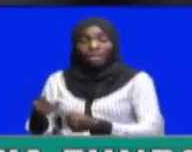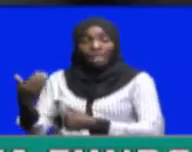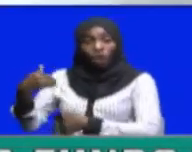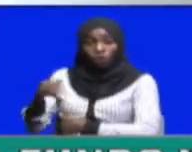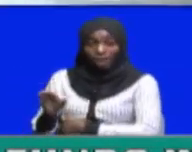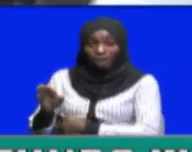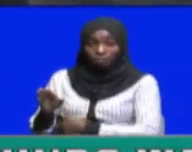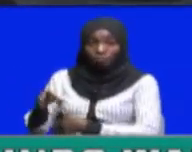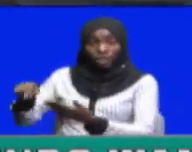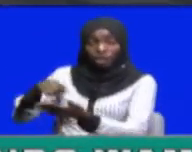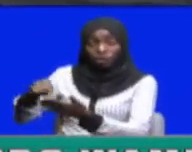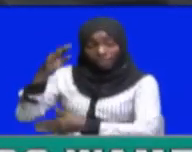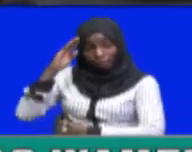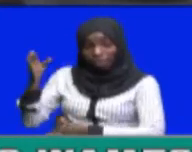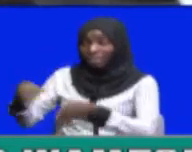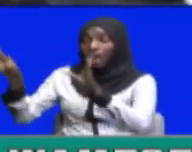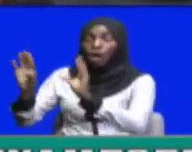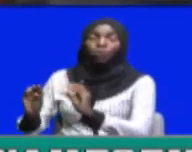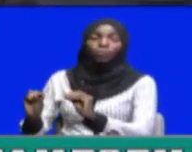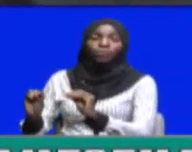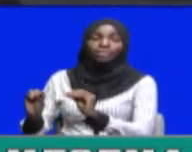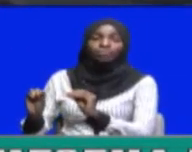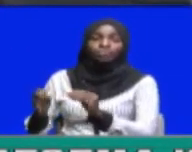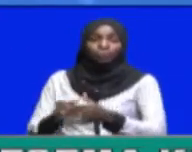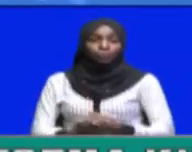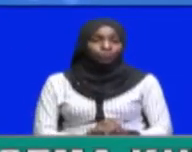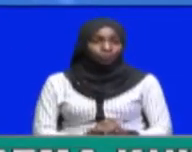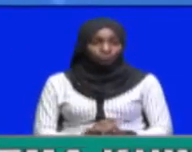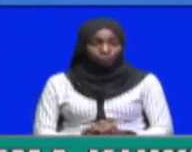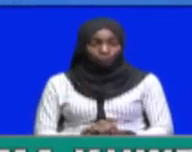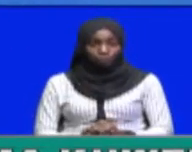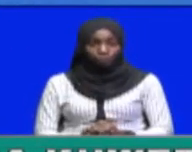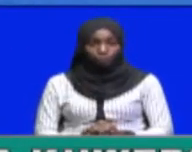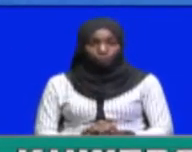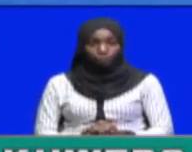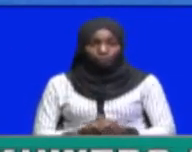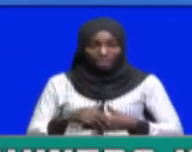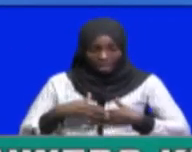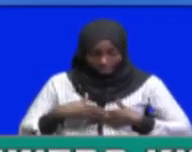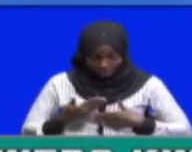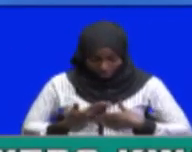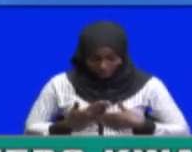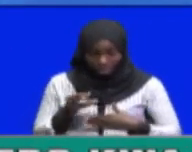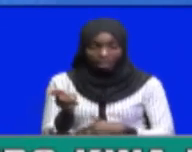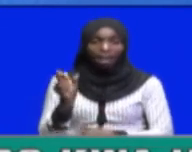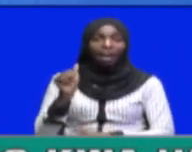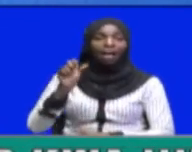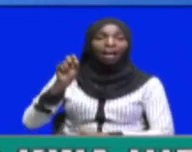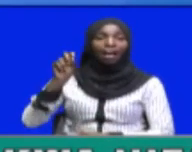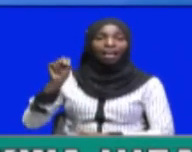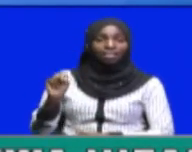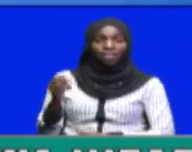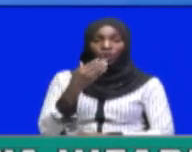kumpeleka hospitali. Nikiripoti, mimi ni Hassan Yahya wa ZBC. Shukran Hassan Yahya kwa taarifa